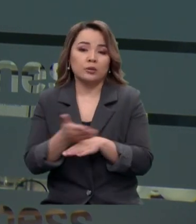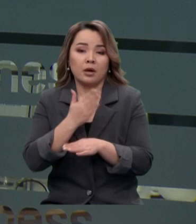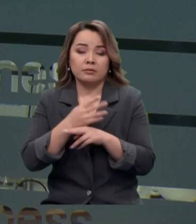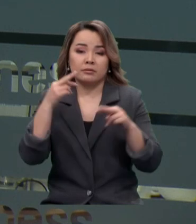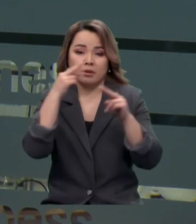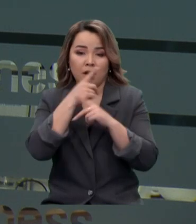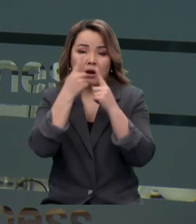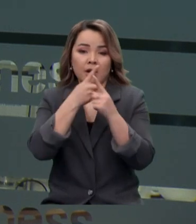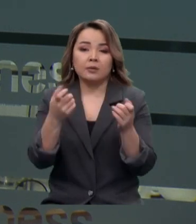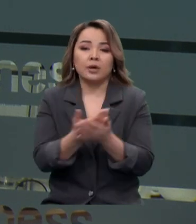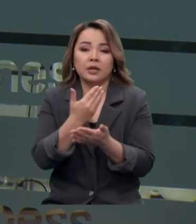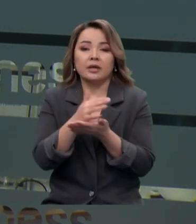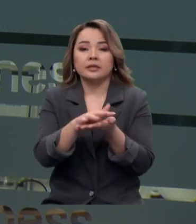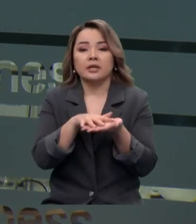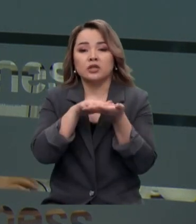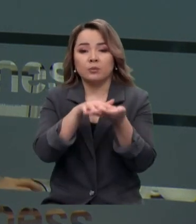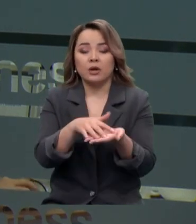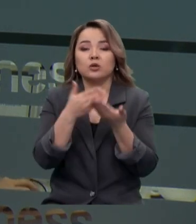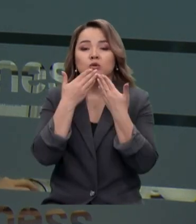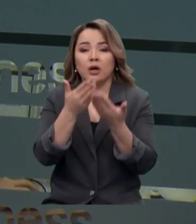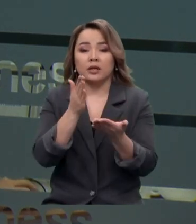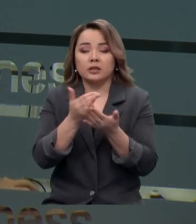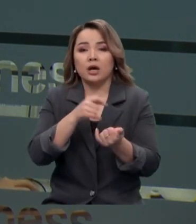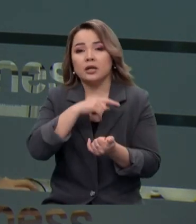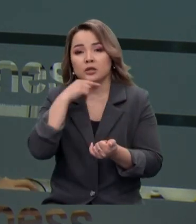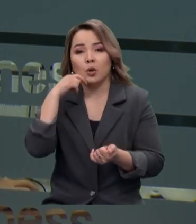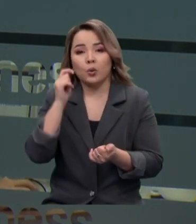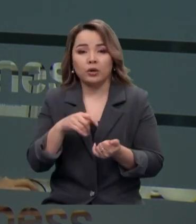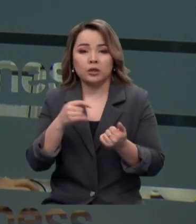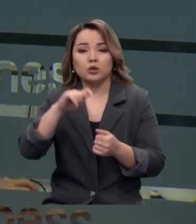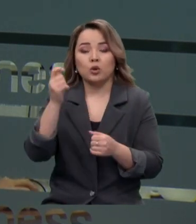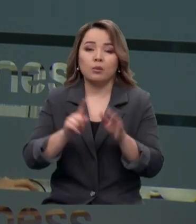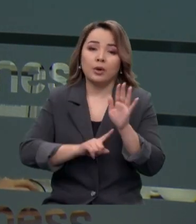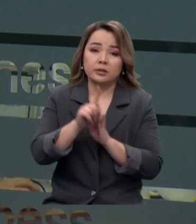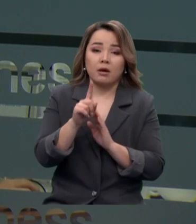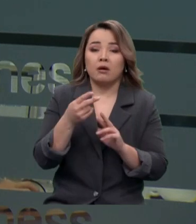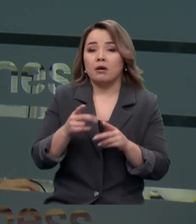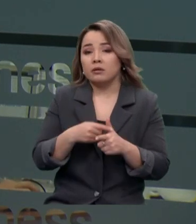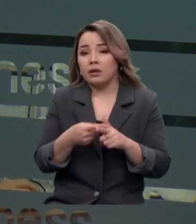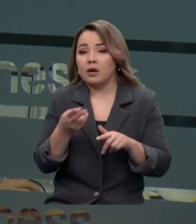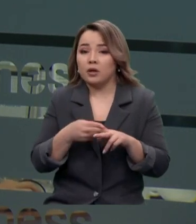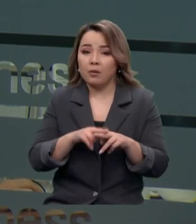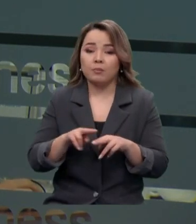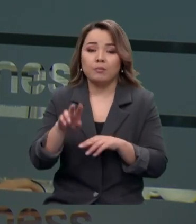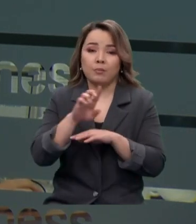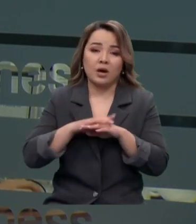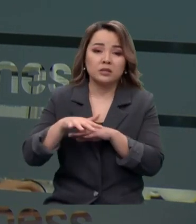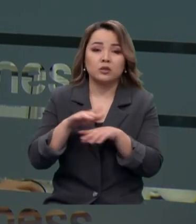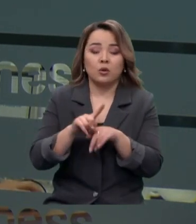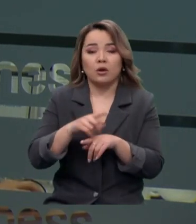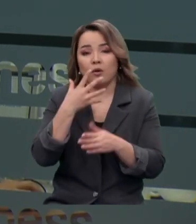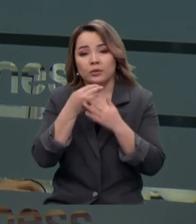қате ақпарат деп кешірім сұрады. Ресей мен Украина арасында соғыс бастала ма, әлде бұл батыстықтардың ақпараттық соғысы